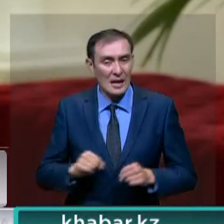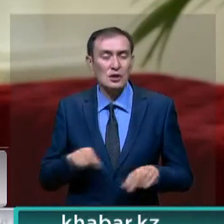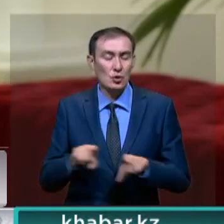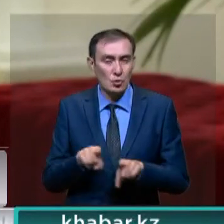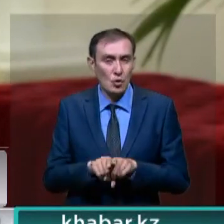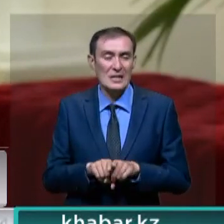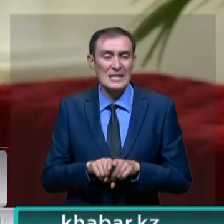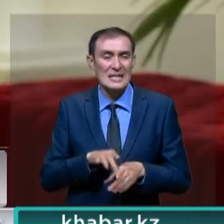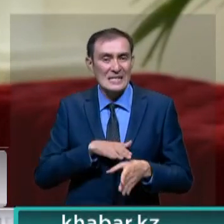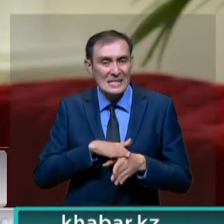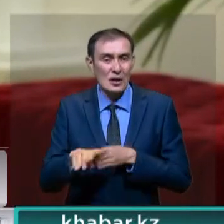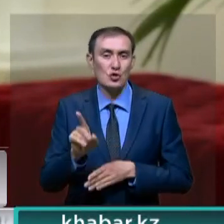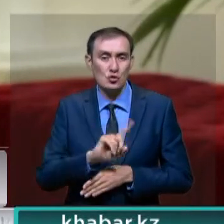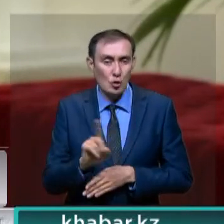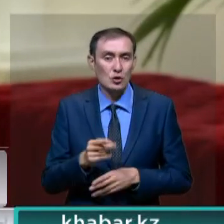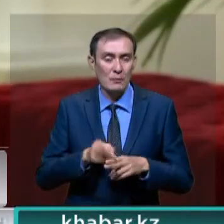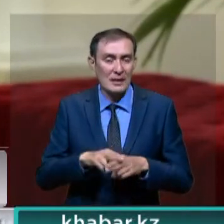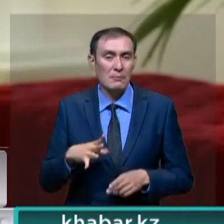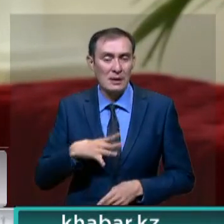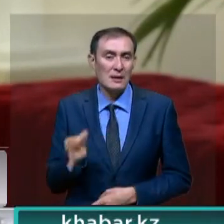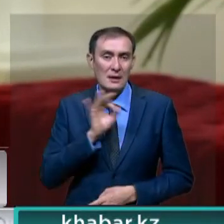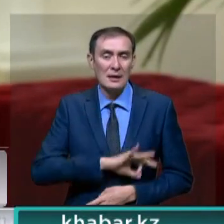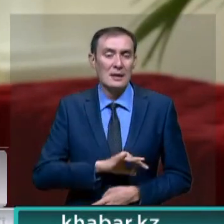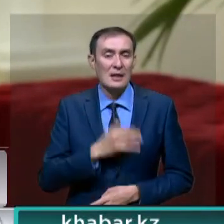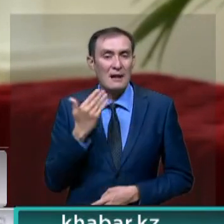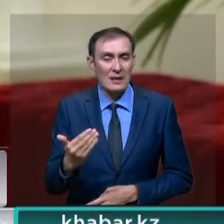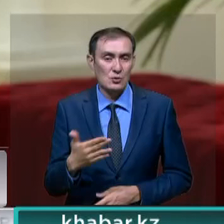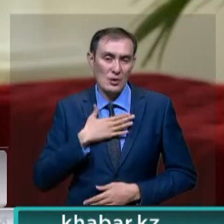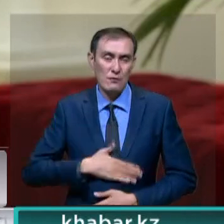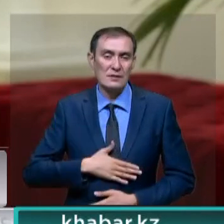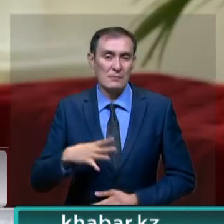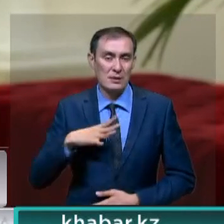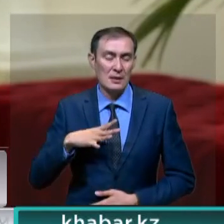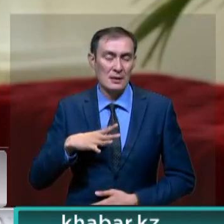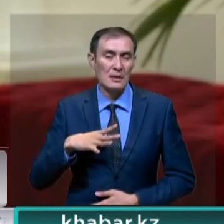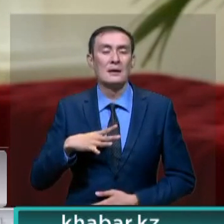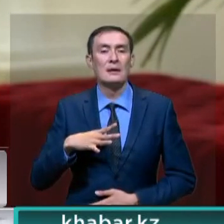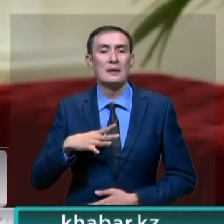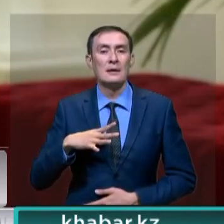тоже делать что-то, чтобы это приносило, в первую очередь, для вас удовольствие.